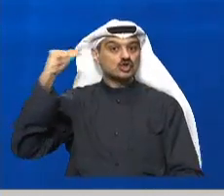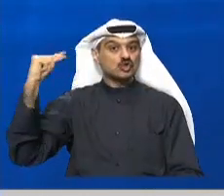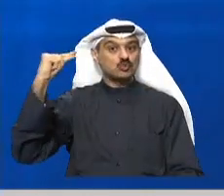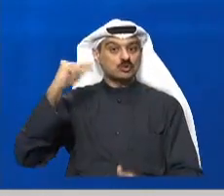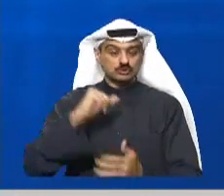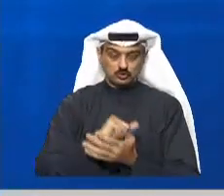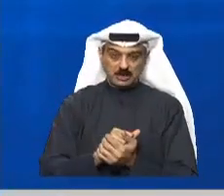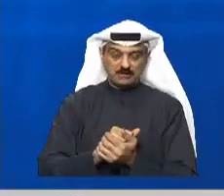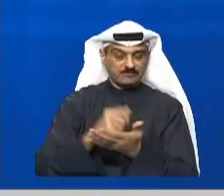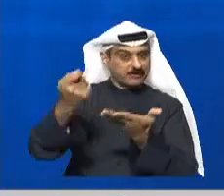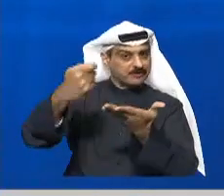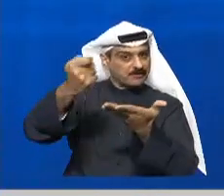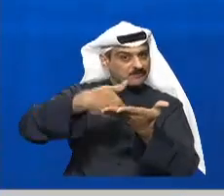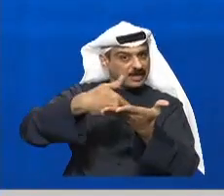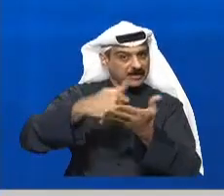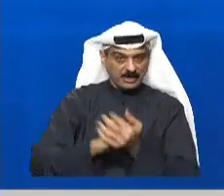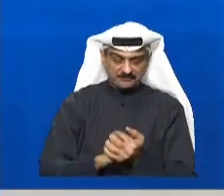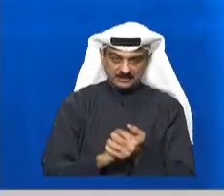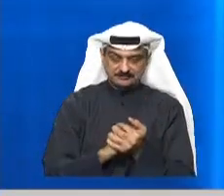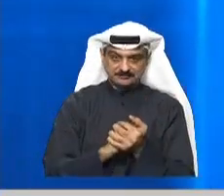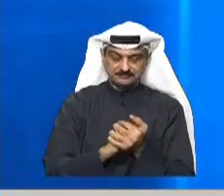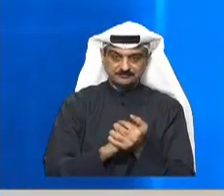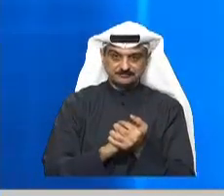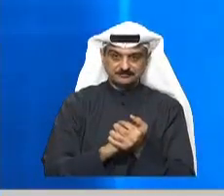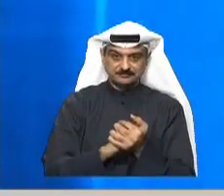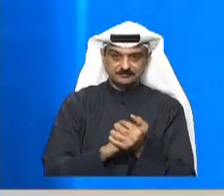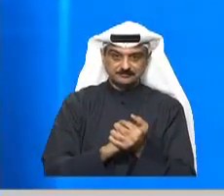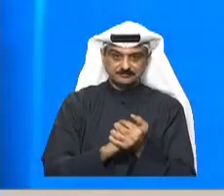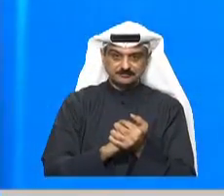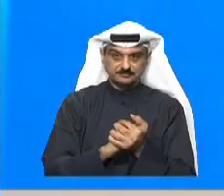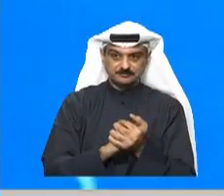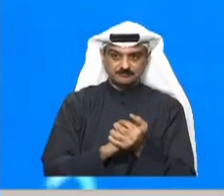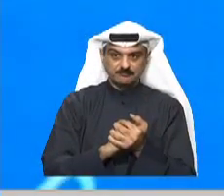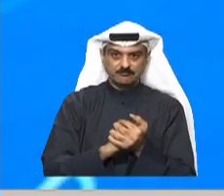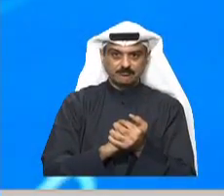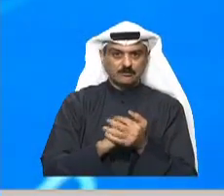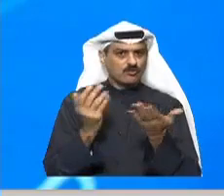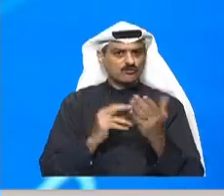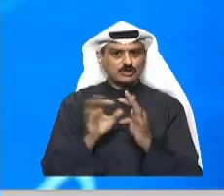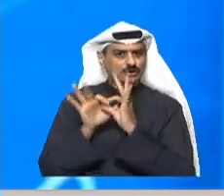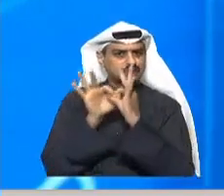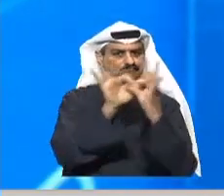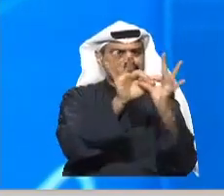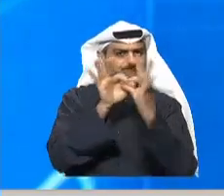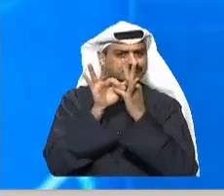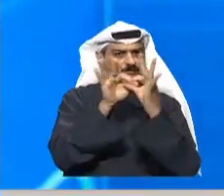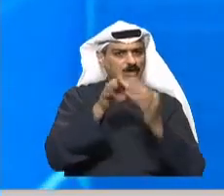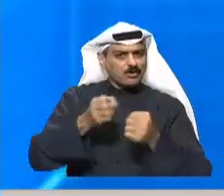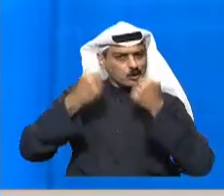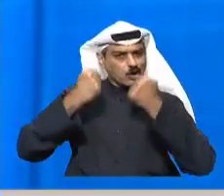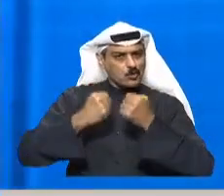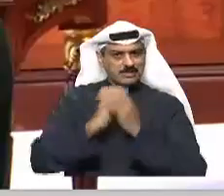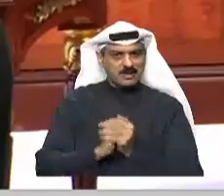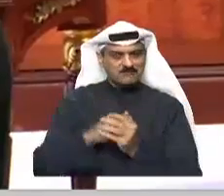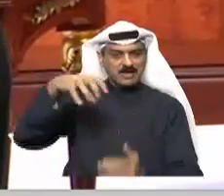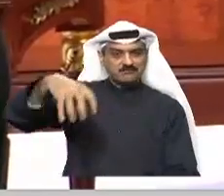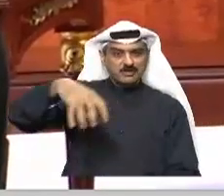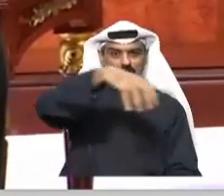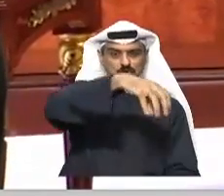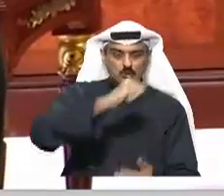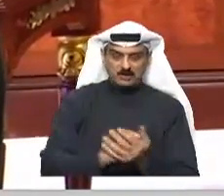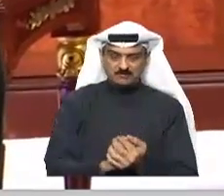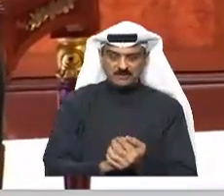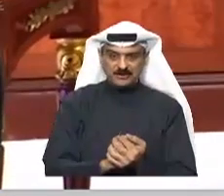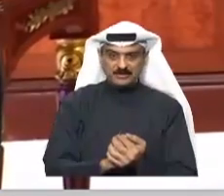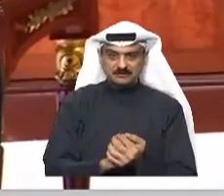الفيدرالية الشقيقة حسن شيخ محمود، تتصل بالعلاقات الثنائية الوثيقة التي تربط البلدين